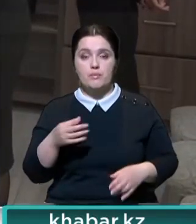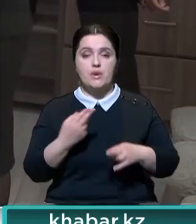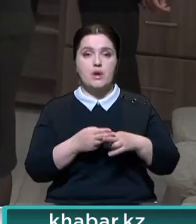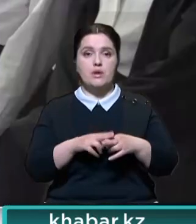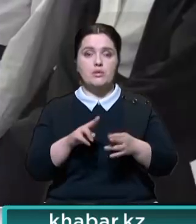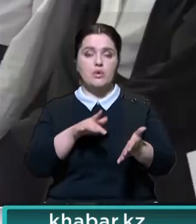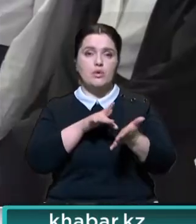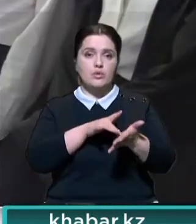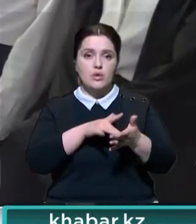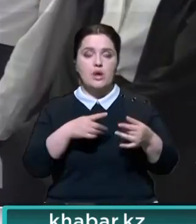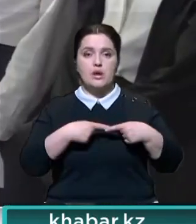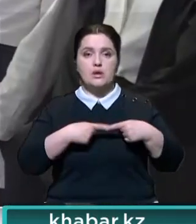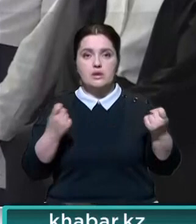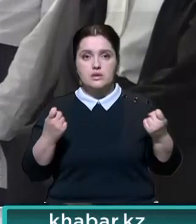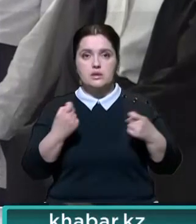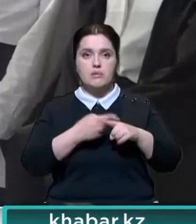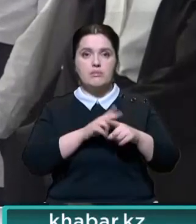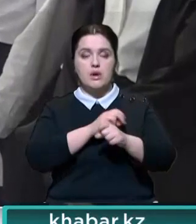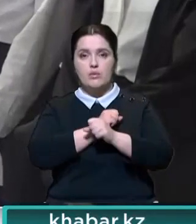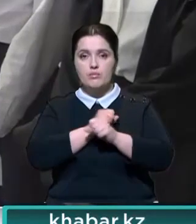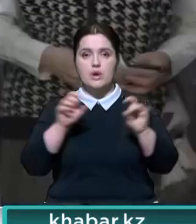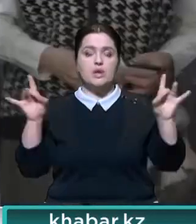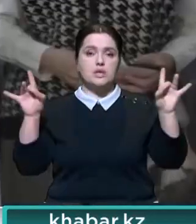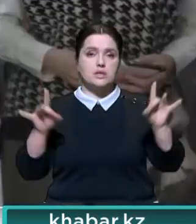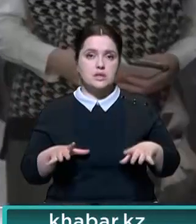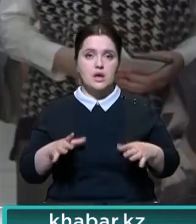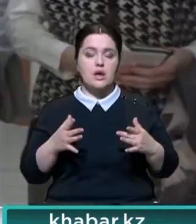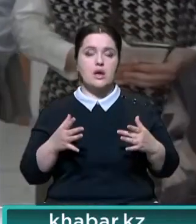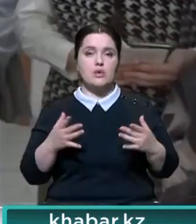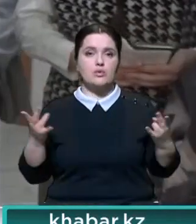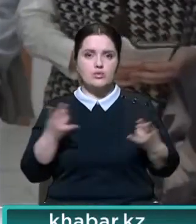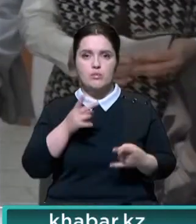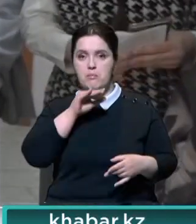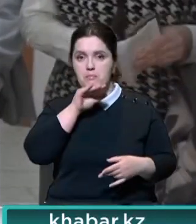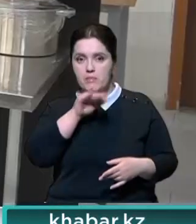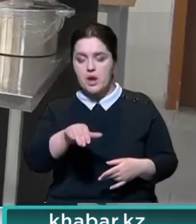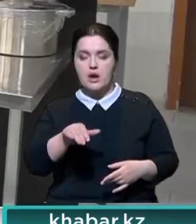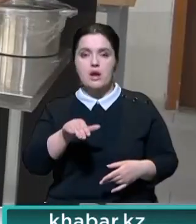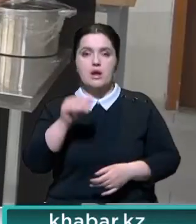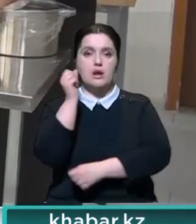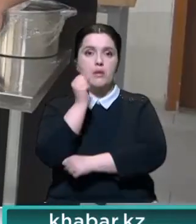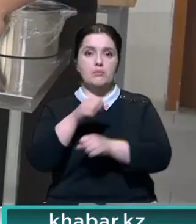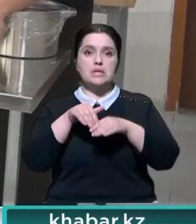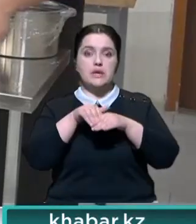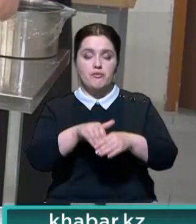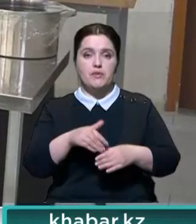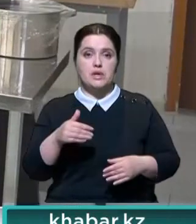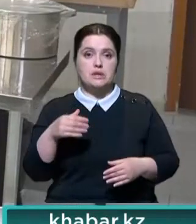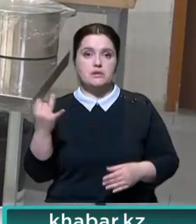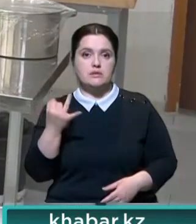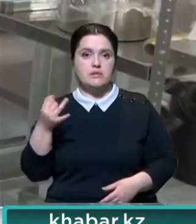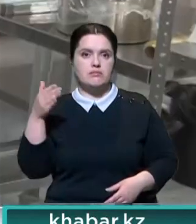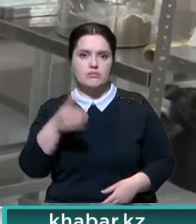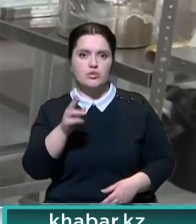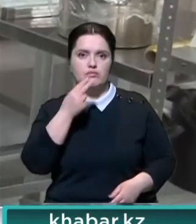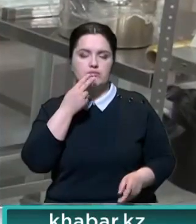сфера туризма. В гостинице, базы отдыха и рестораны на побережье необходим квалифицированный персонал. Инвесторы заинтересованы в профессиональных